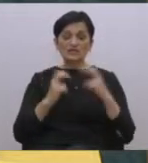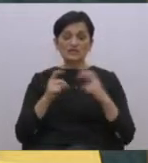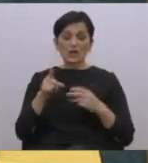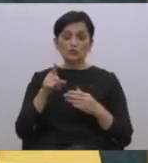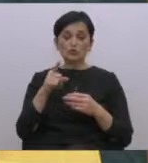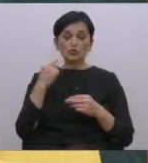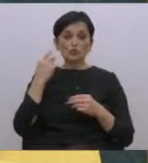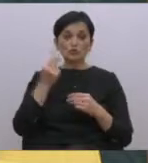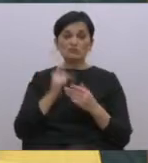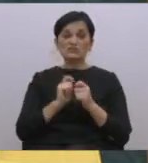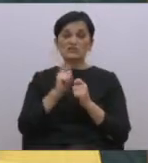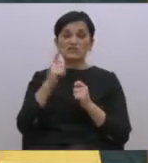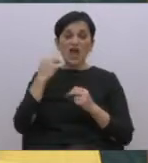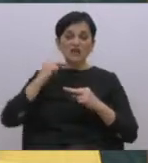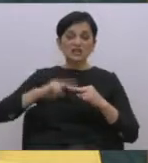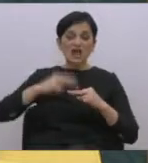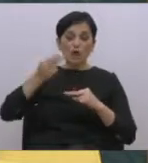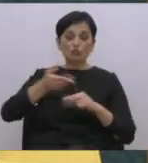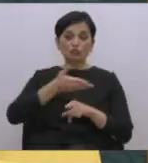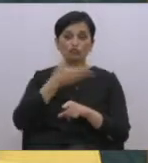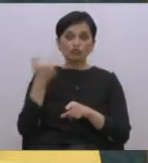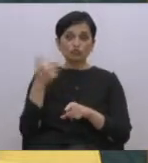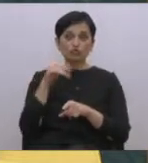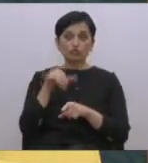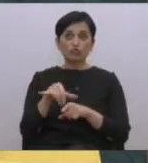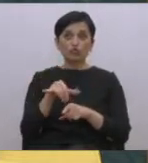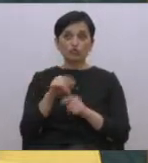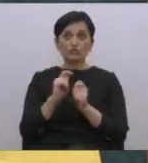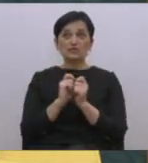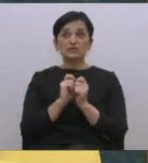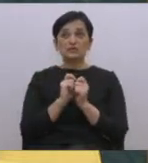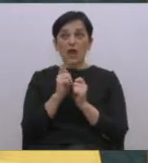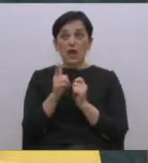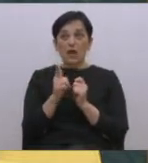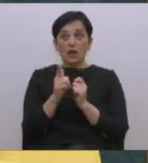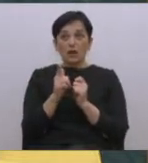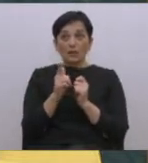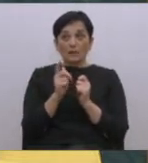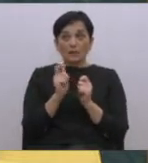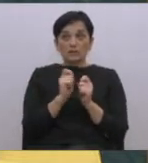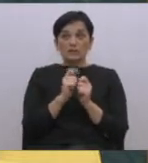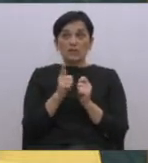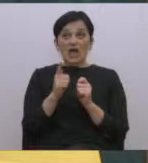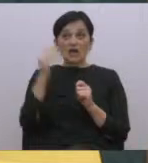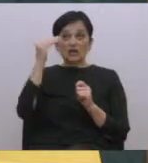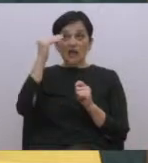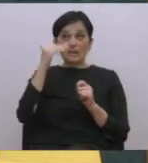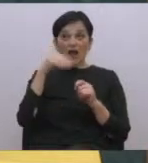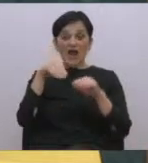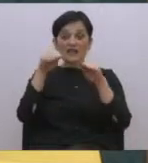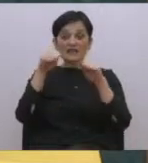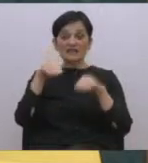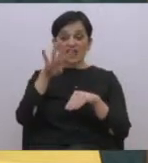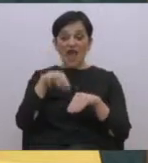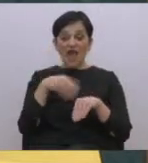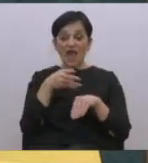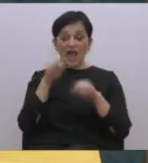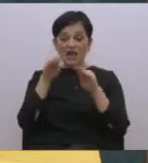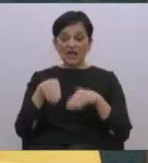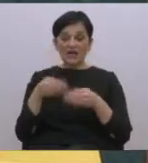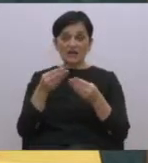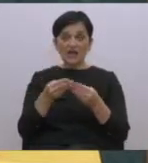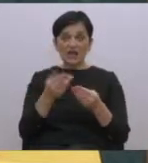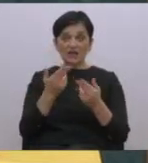ritzheba, sagada sahado, davalianeba, arakus ardgenili, sagada sahado, საბაჟო დეკლარაცია და არ აქვს გადახდილი